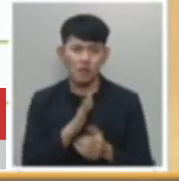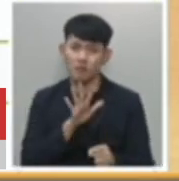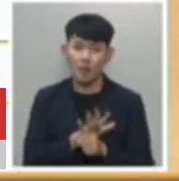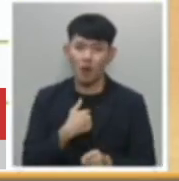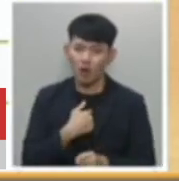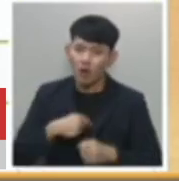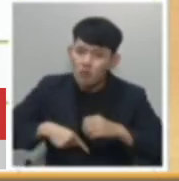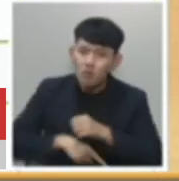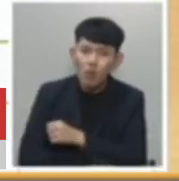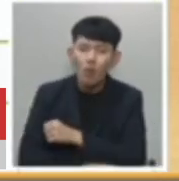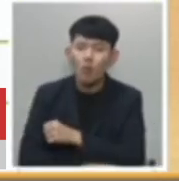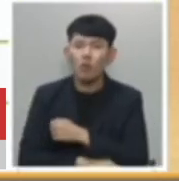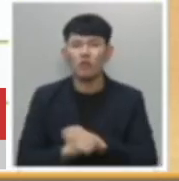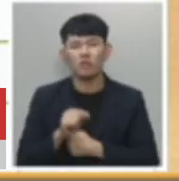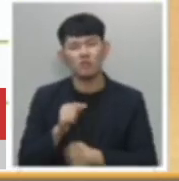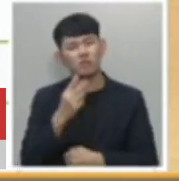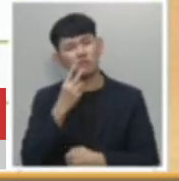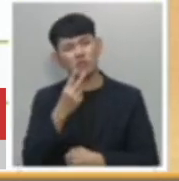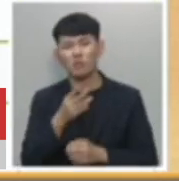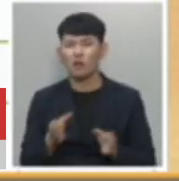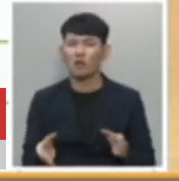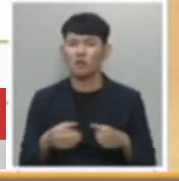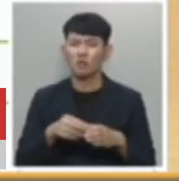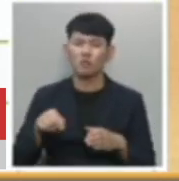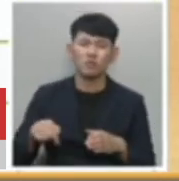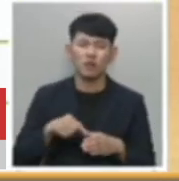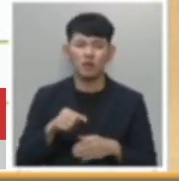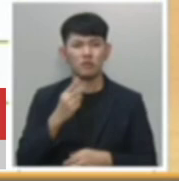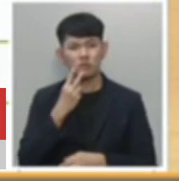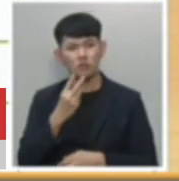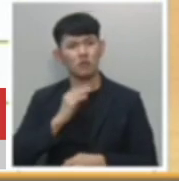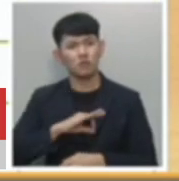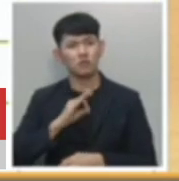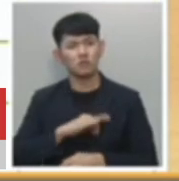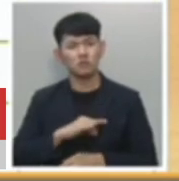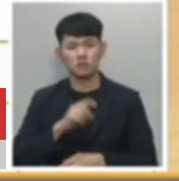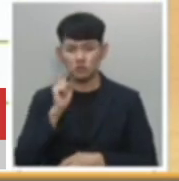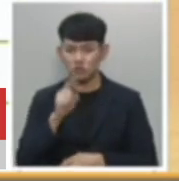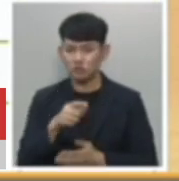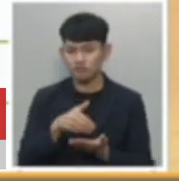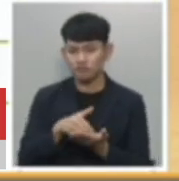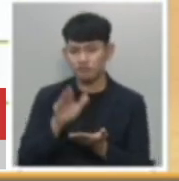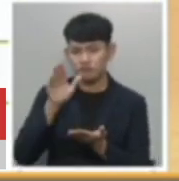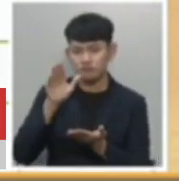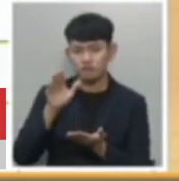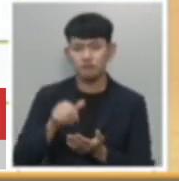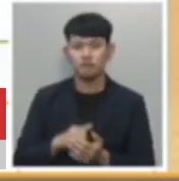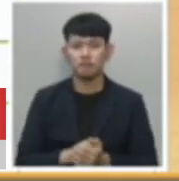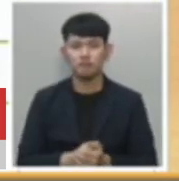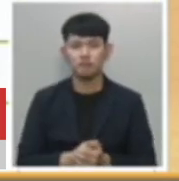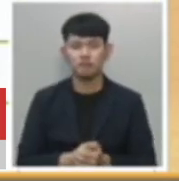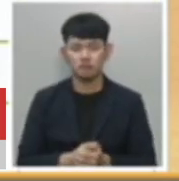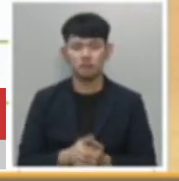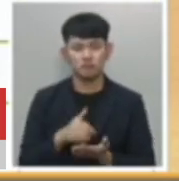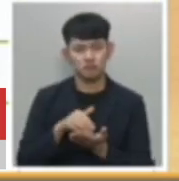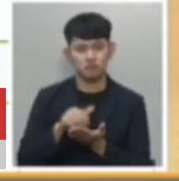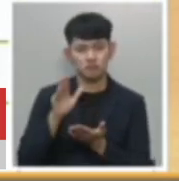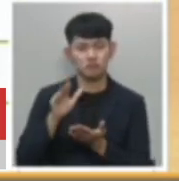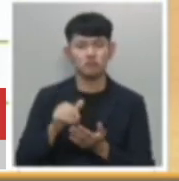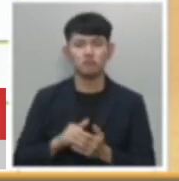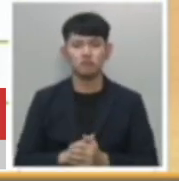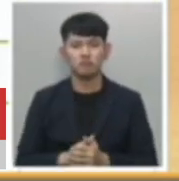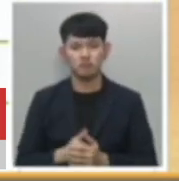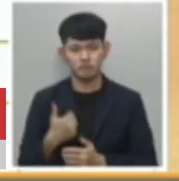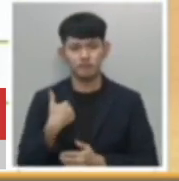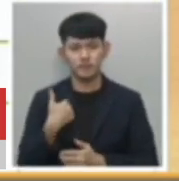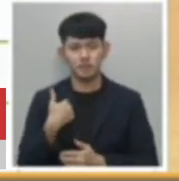ตเลยอันนี้ถือว่าคนกลุ่มนี้สมควรที่จะกระจัดออกไปจากในวงการนี้นะครับก็จะมีอยู่